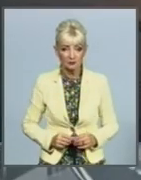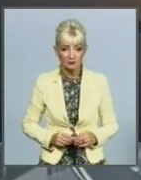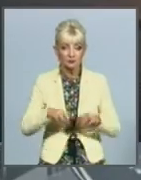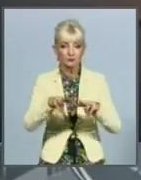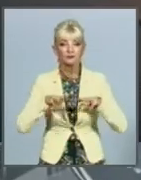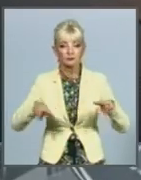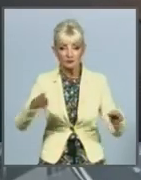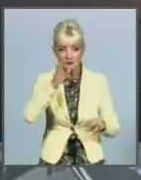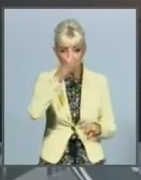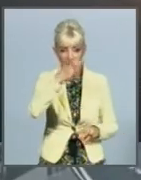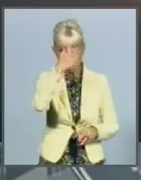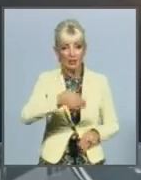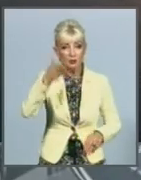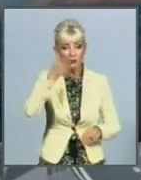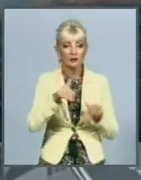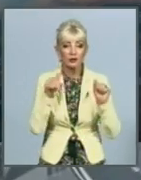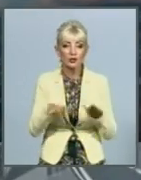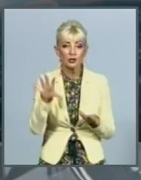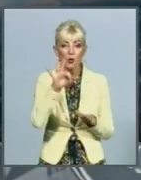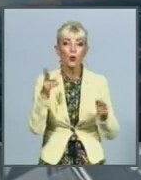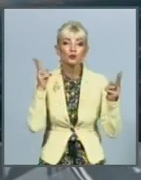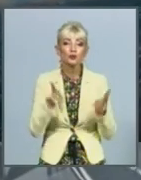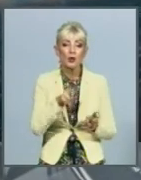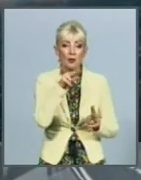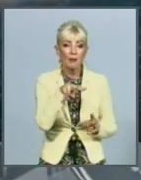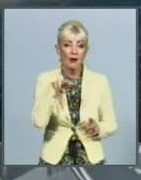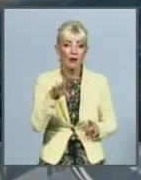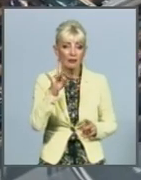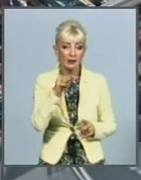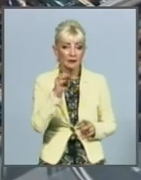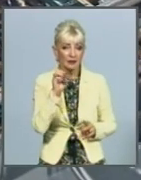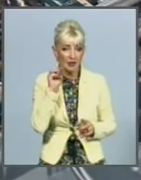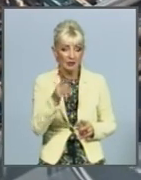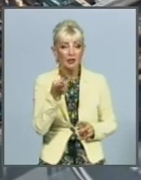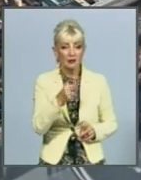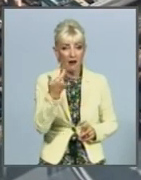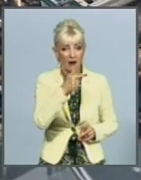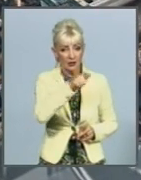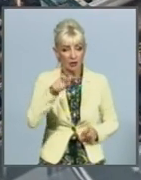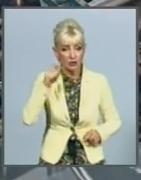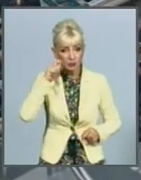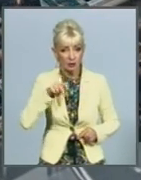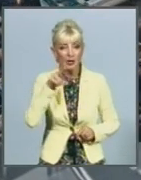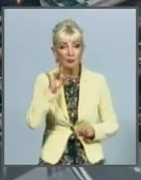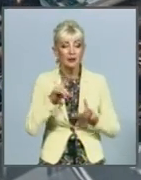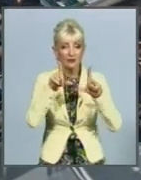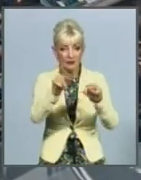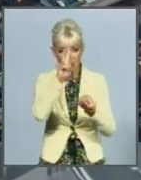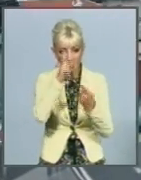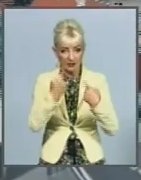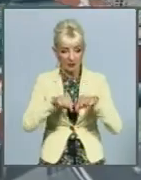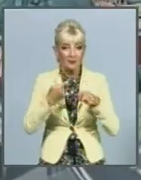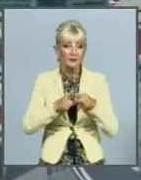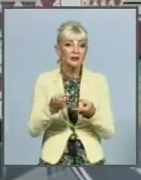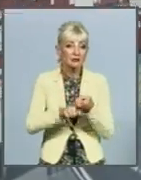Уряд Болгарії скасував рішення про необхідність ПЛР-тестів для громадян України при в'їзді до країни. Це пов'язано